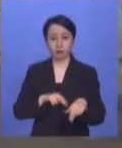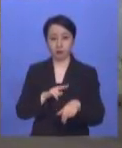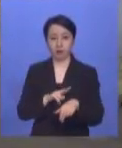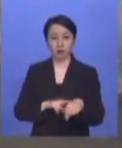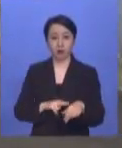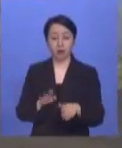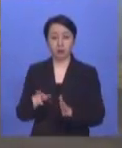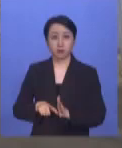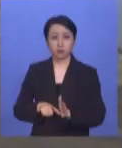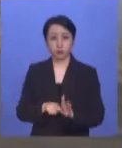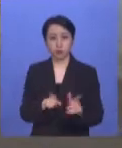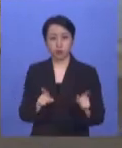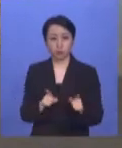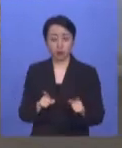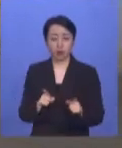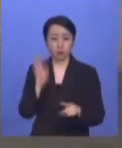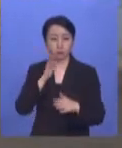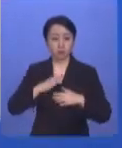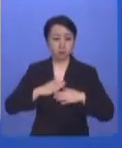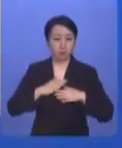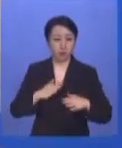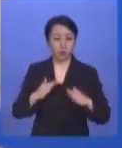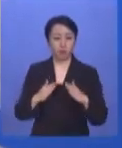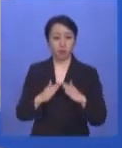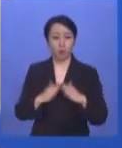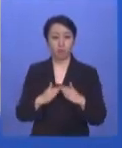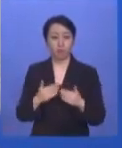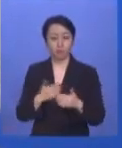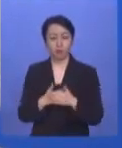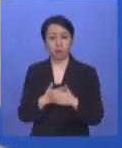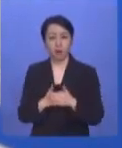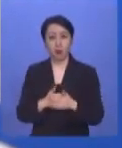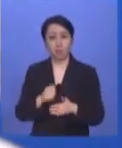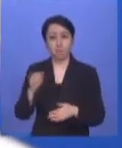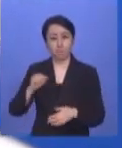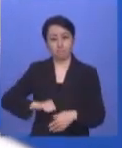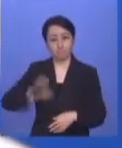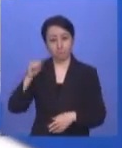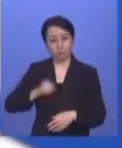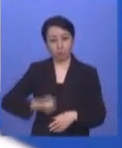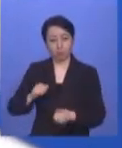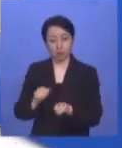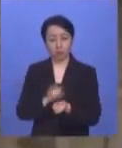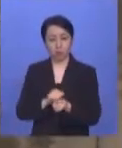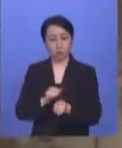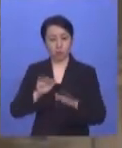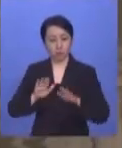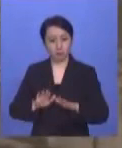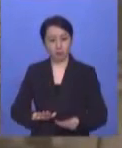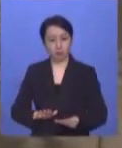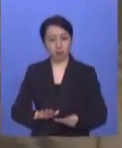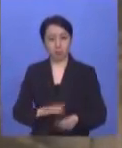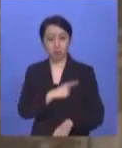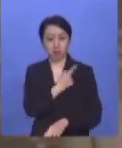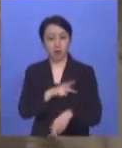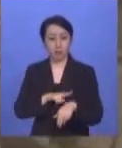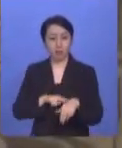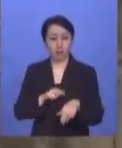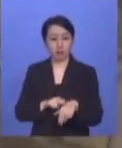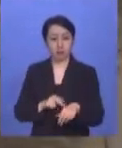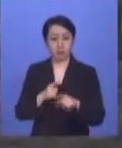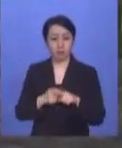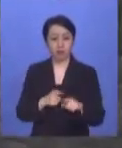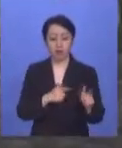прорыли русло чтобы снизить напор воды идущий в дом прибывшая затем мотопомпа о сушила данный участок силы и средства полиции находятся в